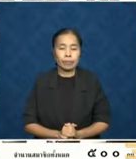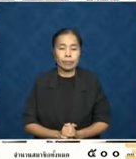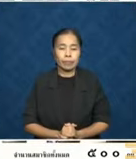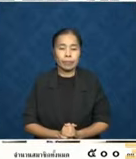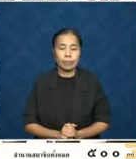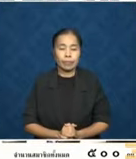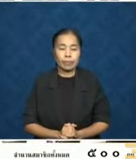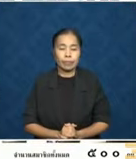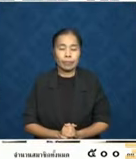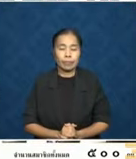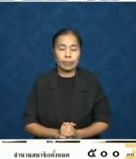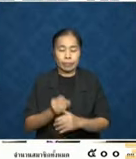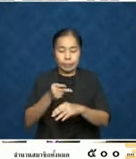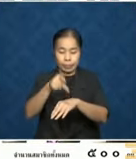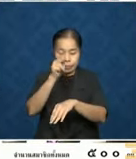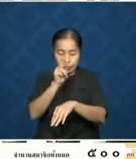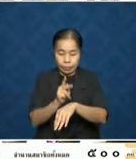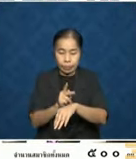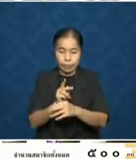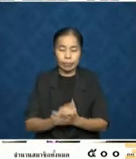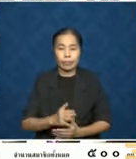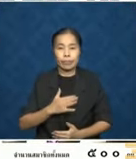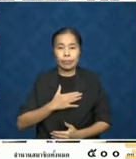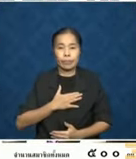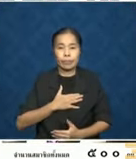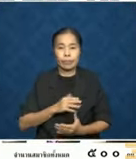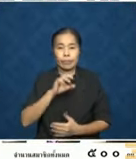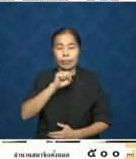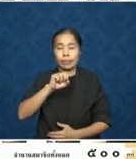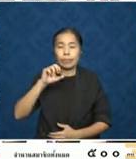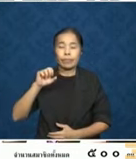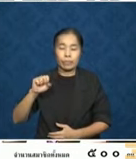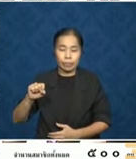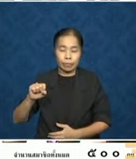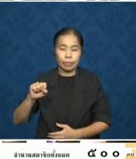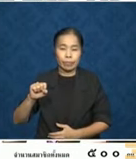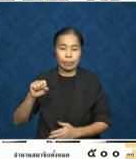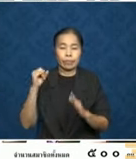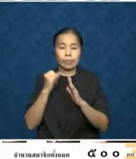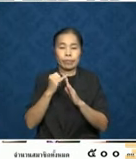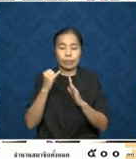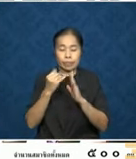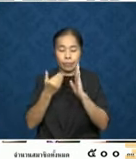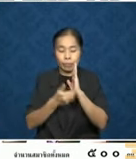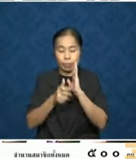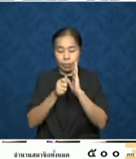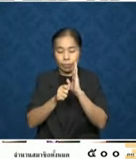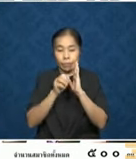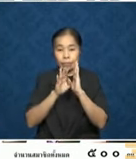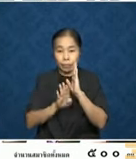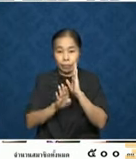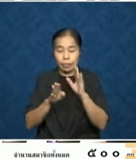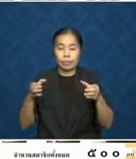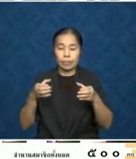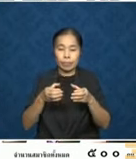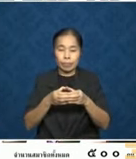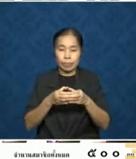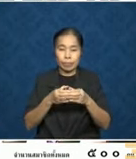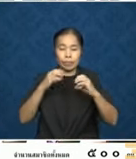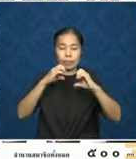เรียนท่านประธานที่เคารพค่ะแนนบุธิดาสมชัยสมาชิกสภาผู้แทนราษฎรจังหวัดอุบลราชธานีพรรคภูมิใจไท